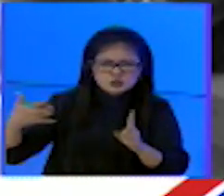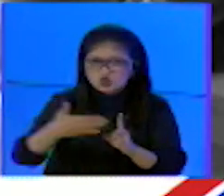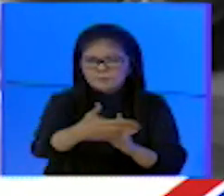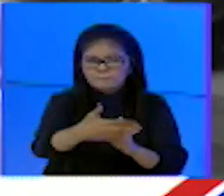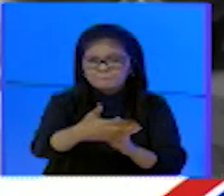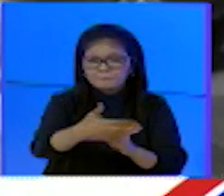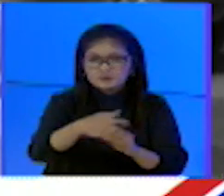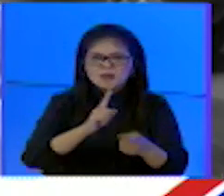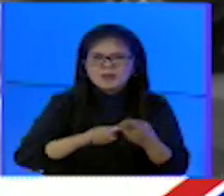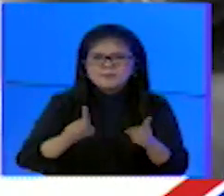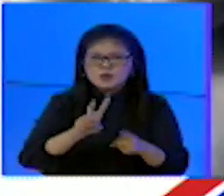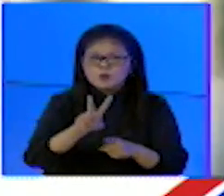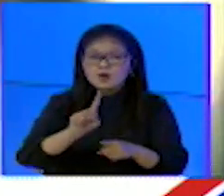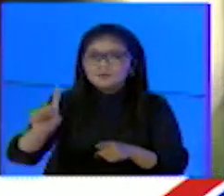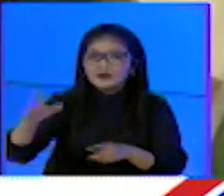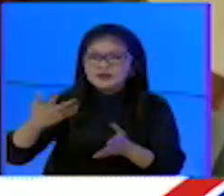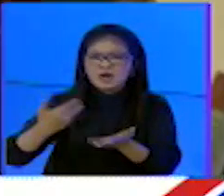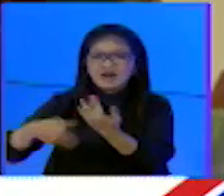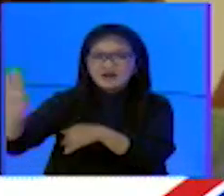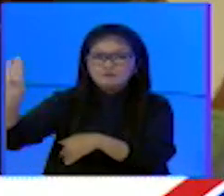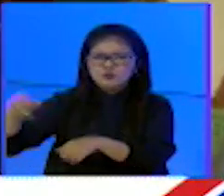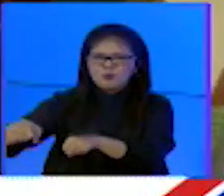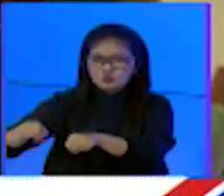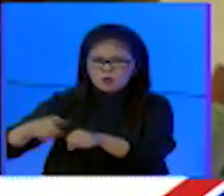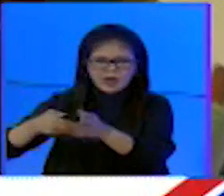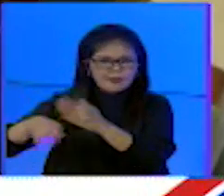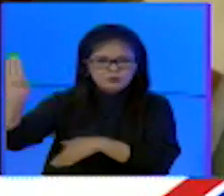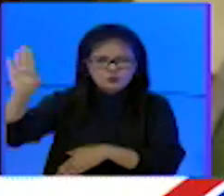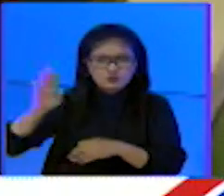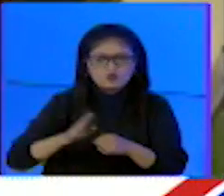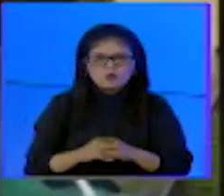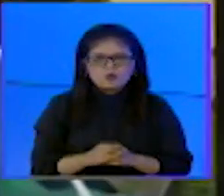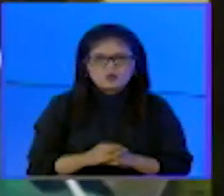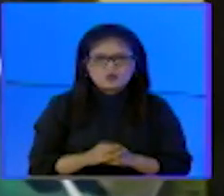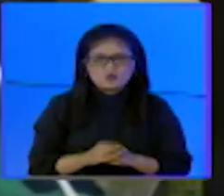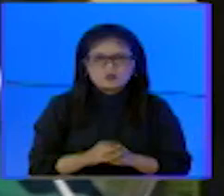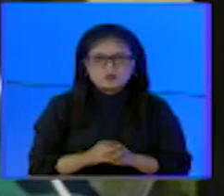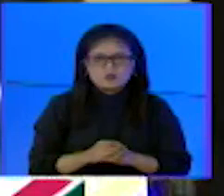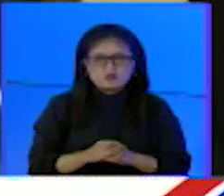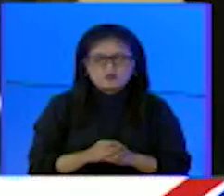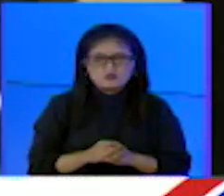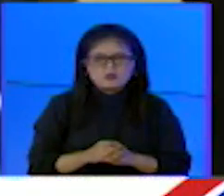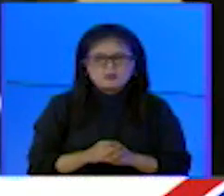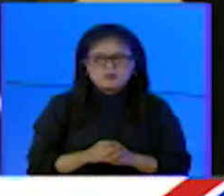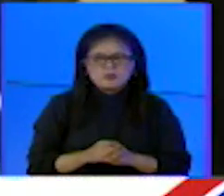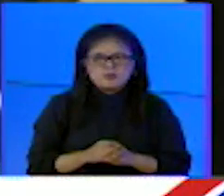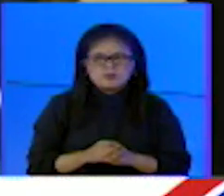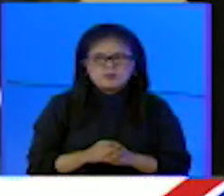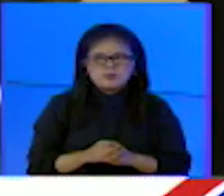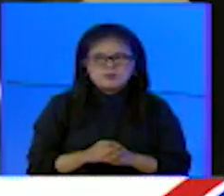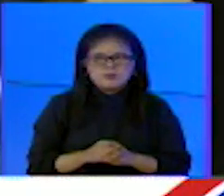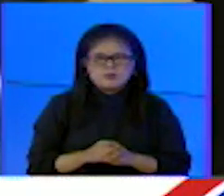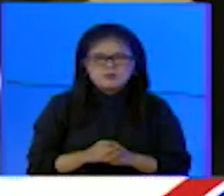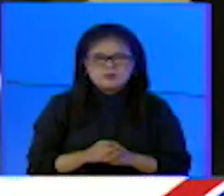apa? Motor ya? Teriakan uang rame-rame, nyingok uang berlari, langsung gue kejar uang itu. Naiklah gue